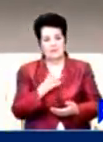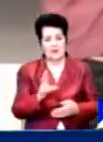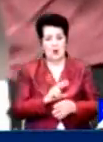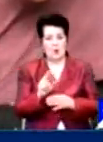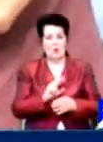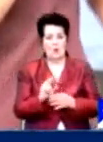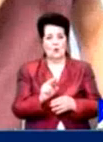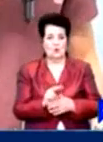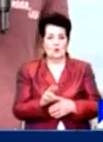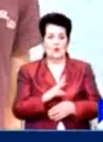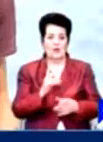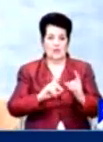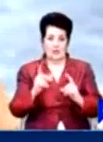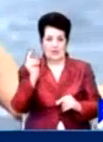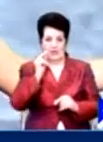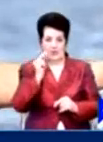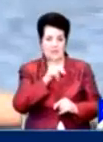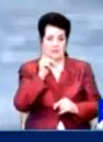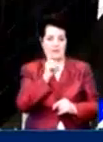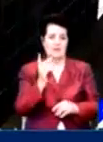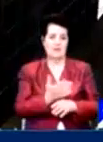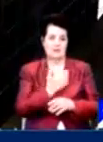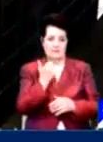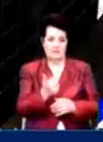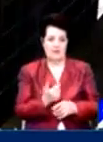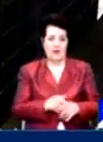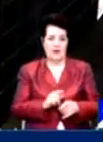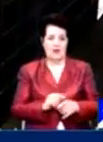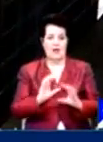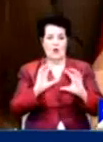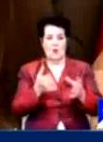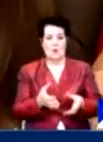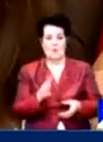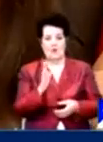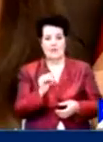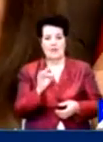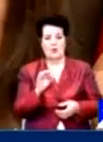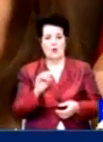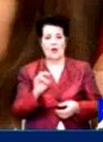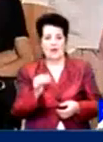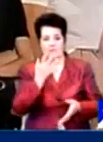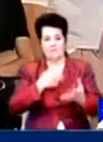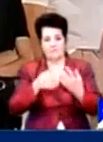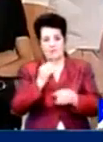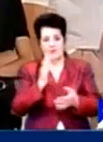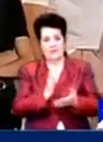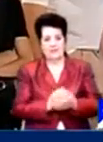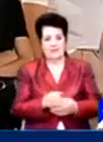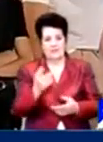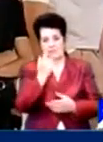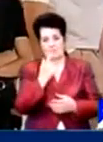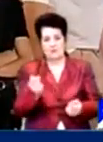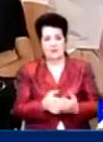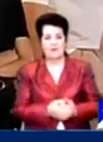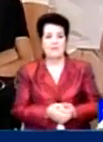educație mediatică le-au prins bine tinerilor care își dau bine seama acum că lumea virtuală e plină de știri false. Astfel de traininguri